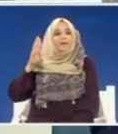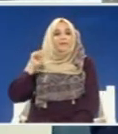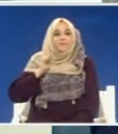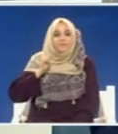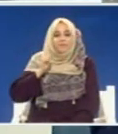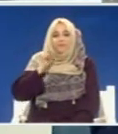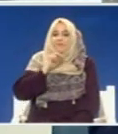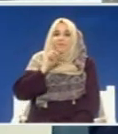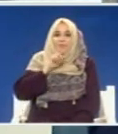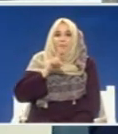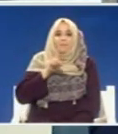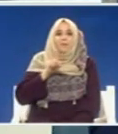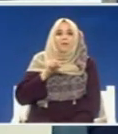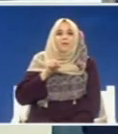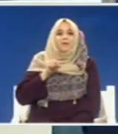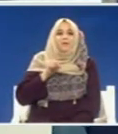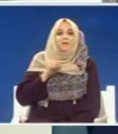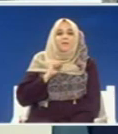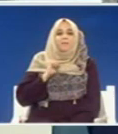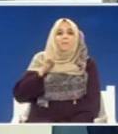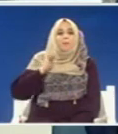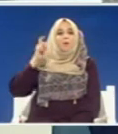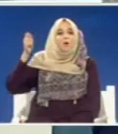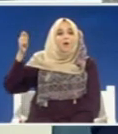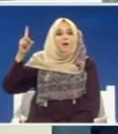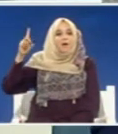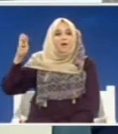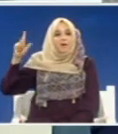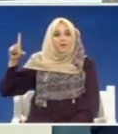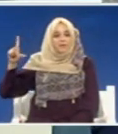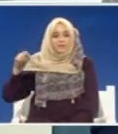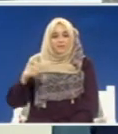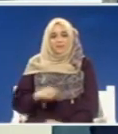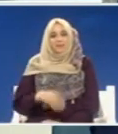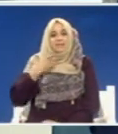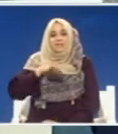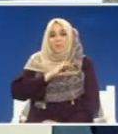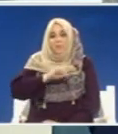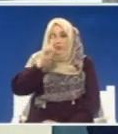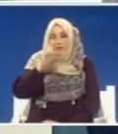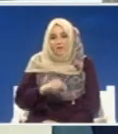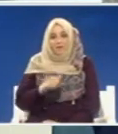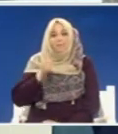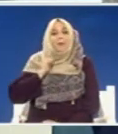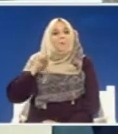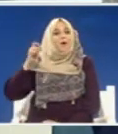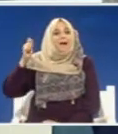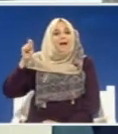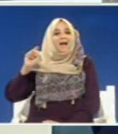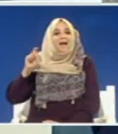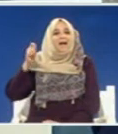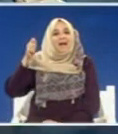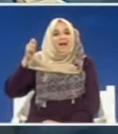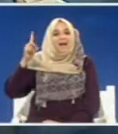عادل. سيدة أم عادل السلام عليكم. عليكم السلام. مرحبا بك تفضلي. أم آدم أخويا السلام عليكم.